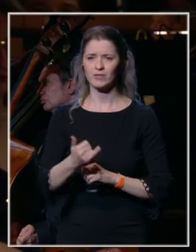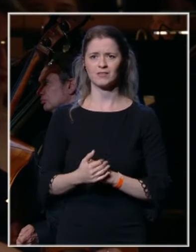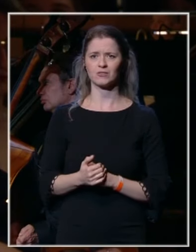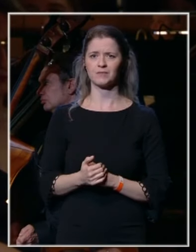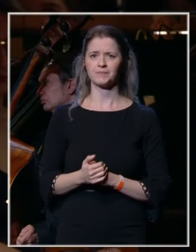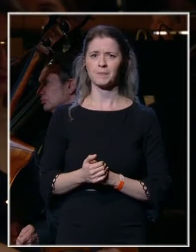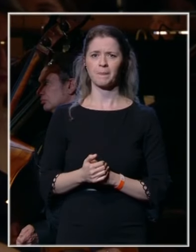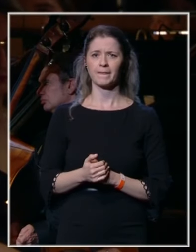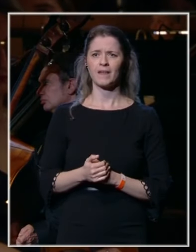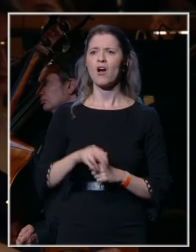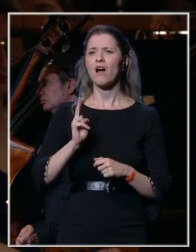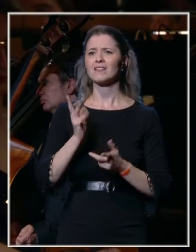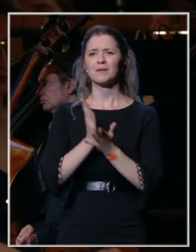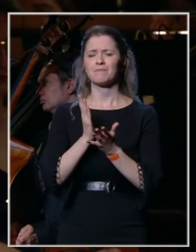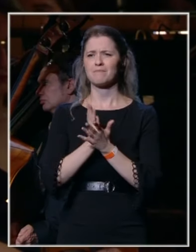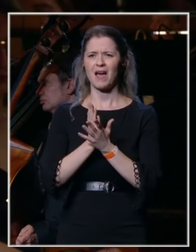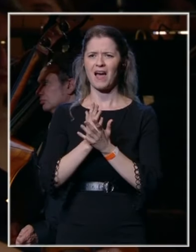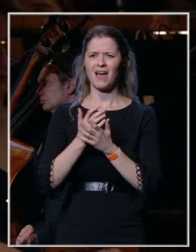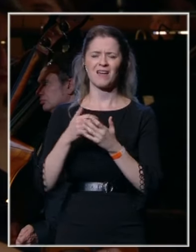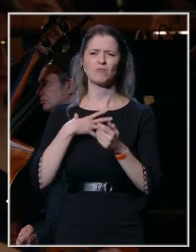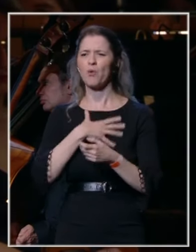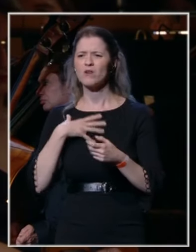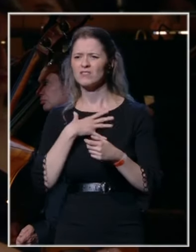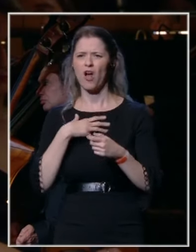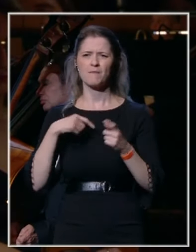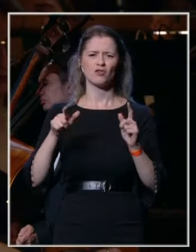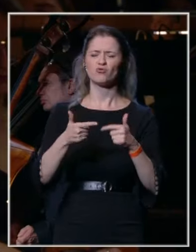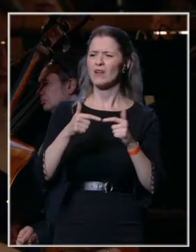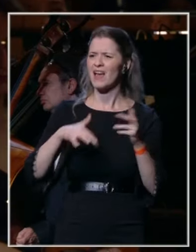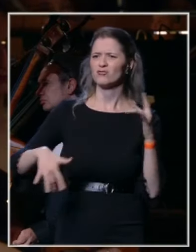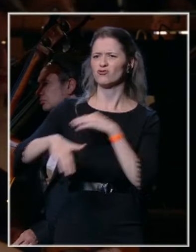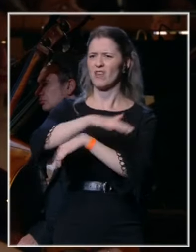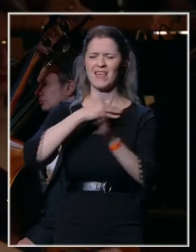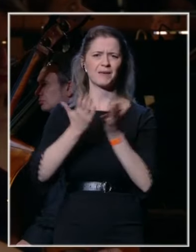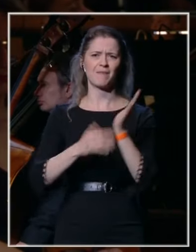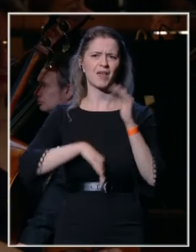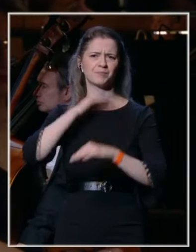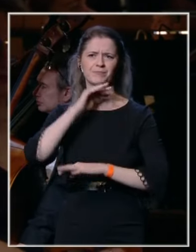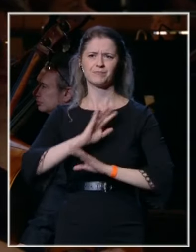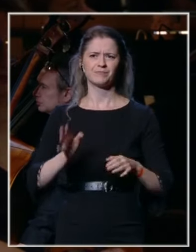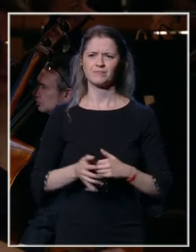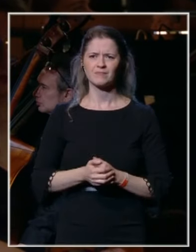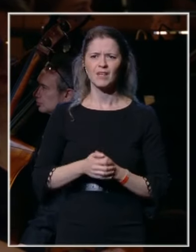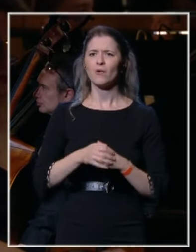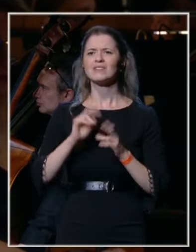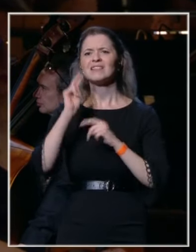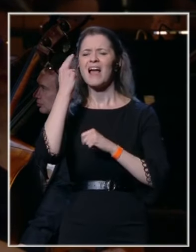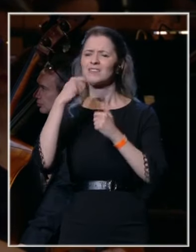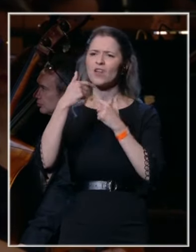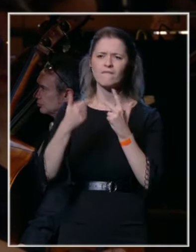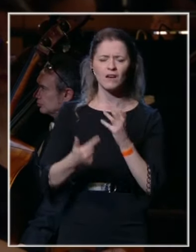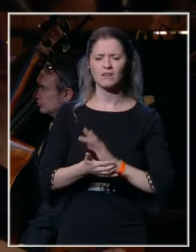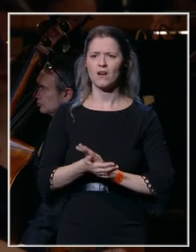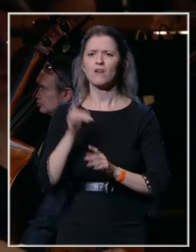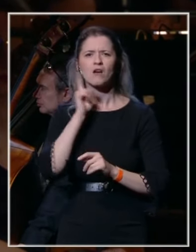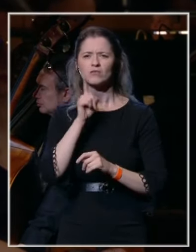akik betelvén az istentelenség szörnyű ürességével, a jelszavak csatorna levesével, a